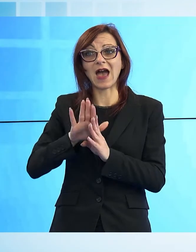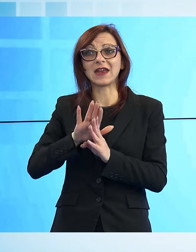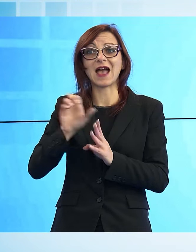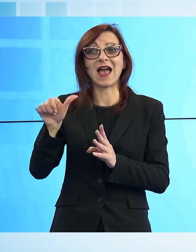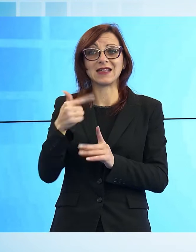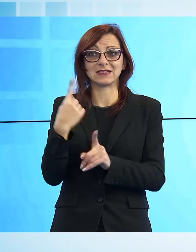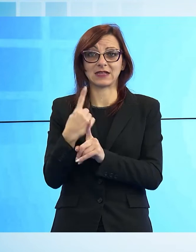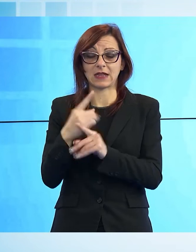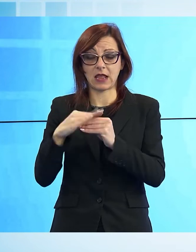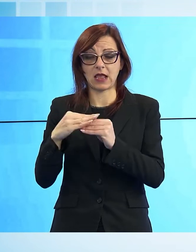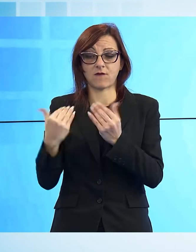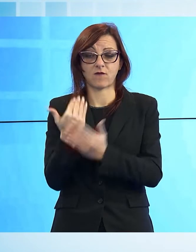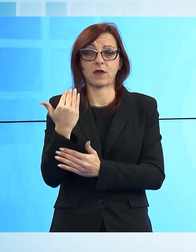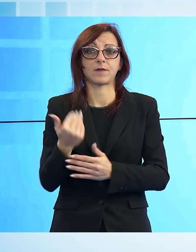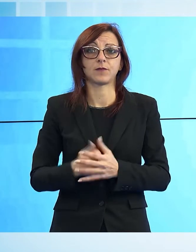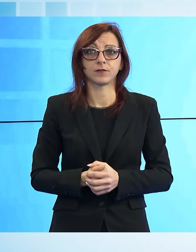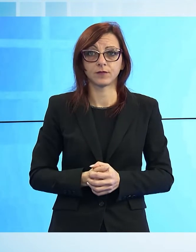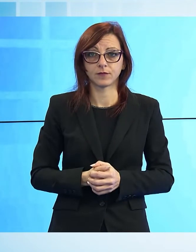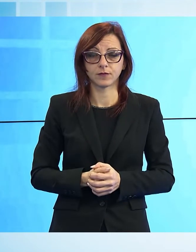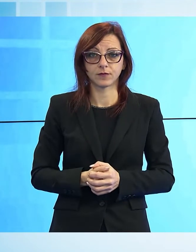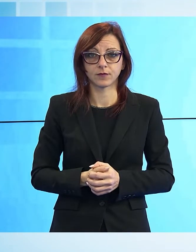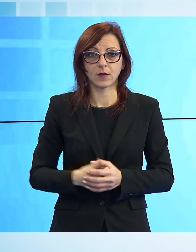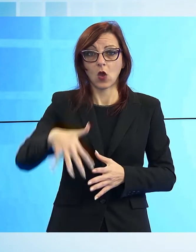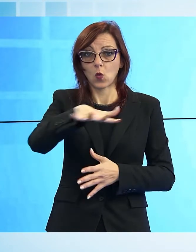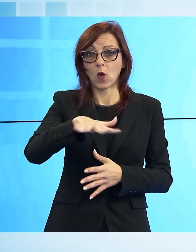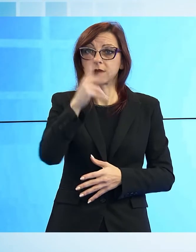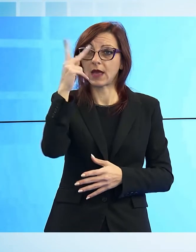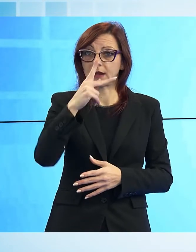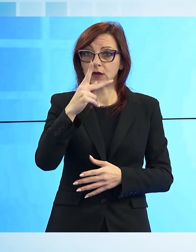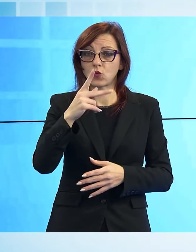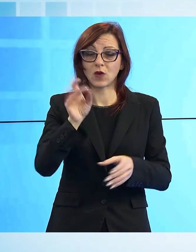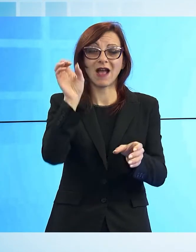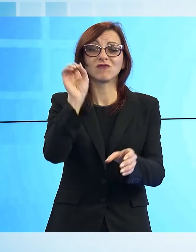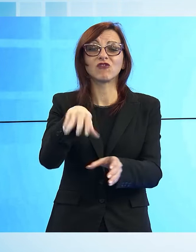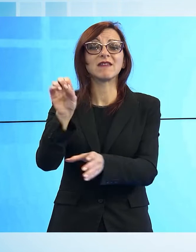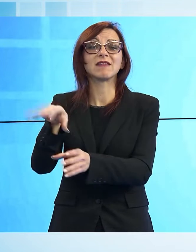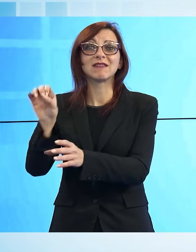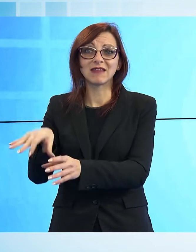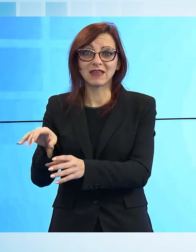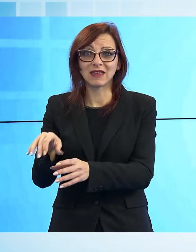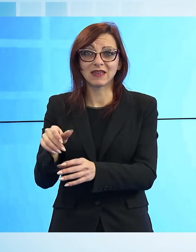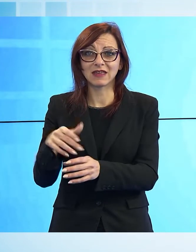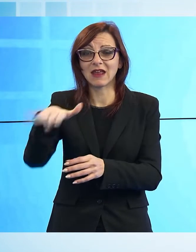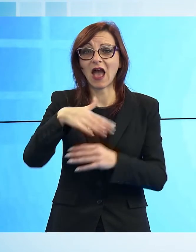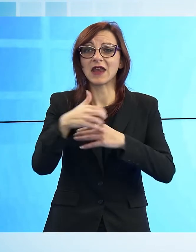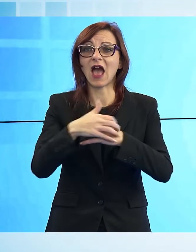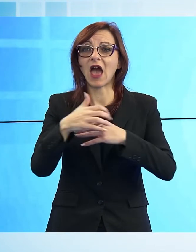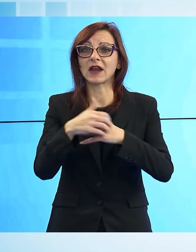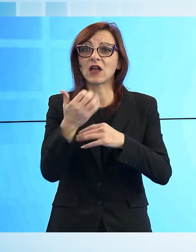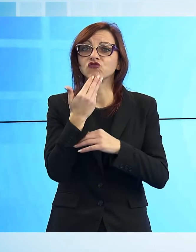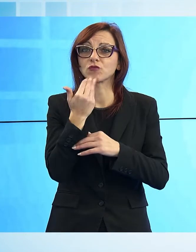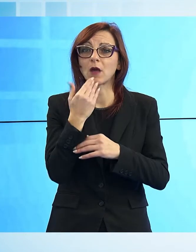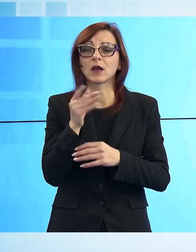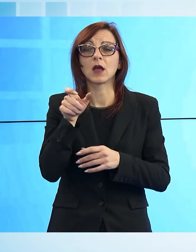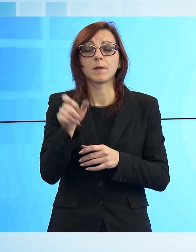Rimaniamo sui quartieri di Lucca, c'è carenza di cestini nel quartiere dell'Arancio e allora il